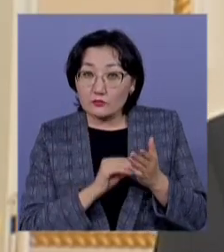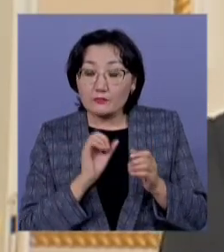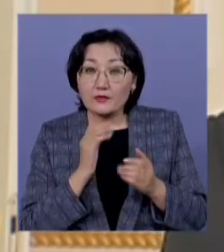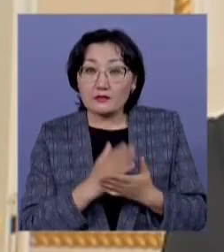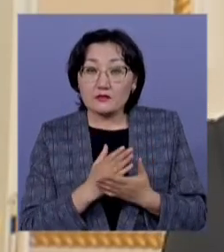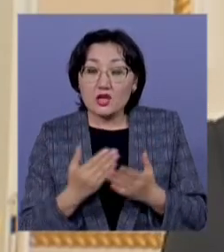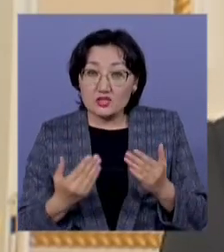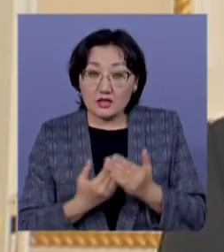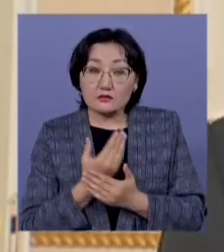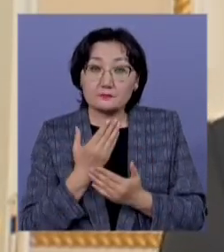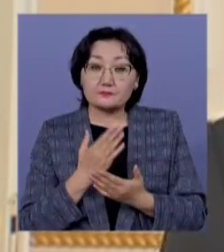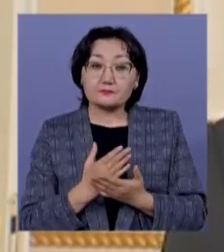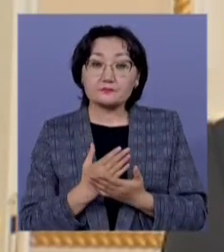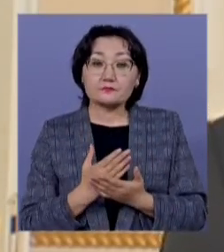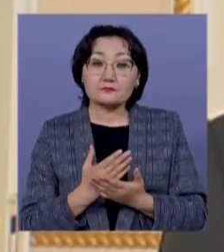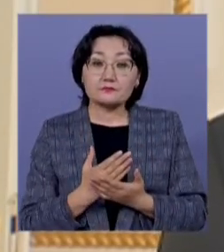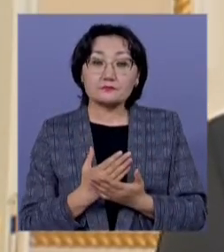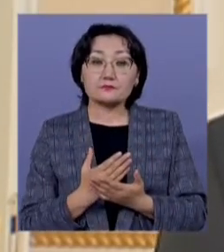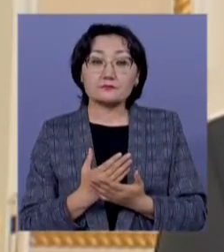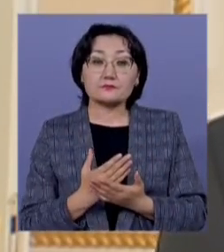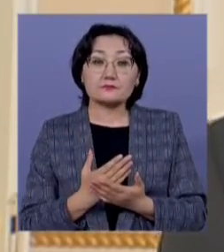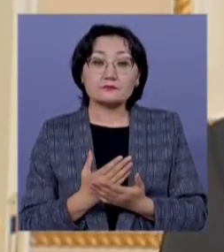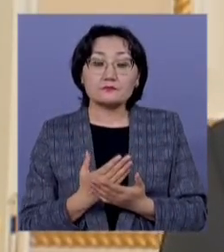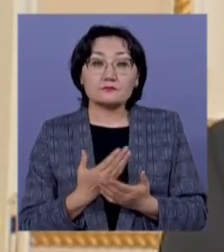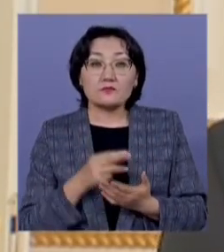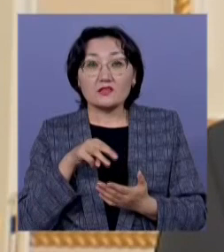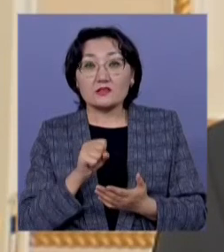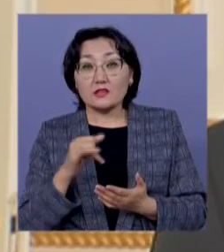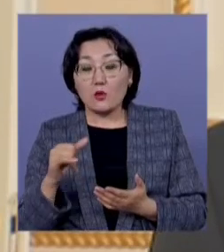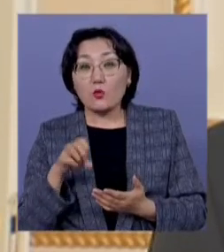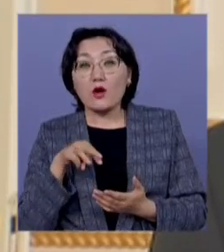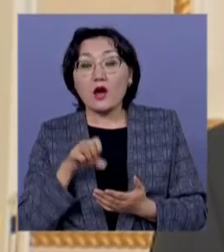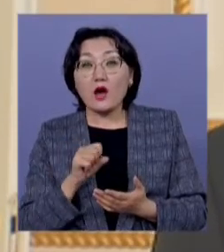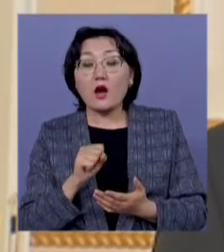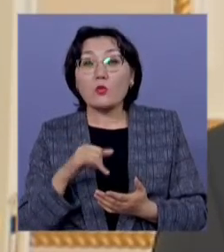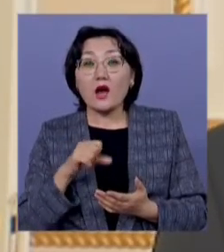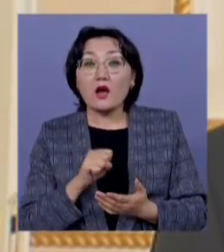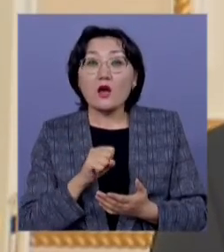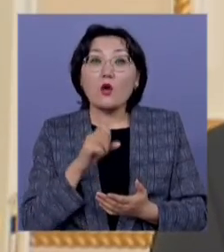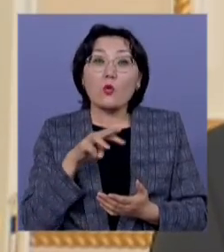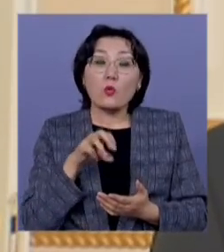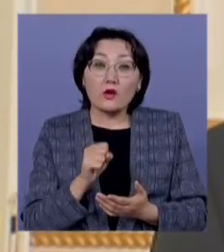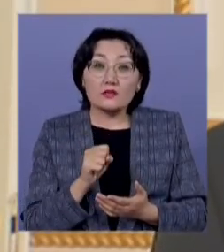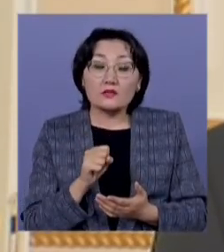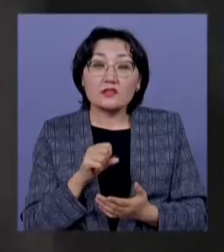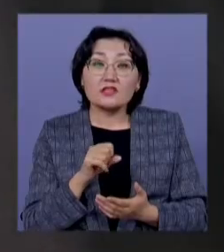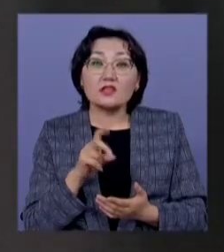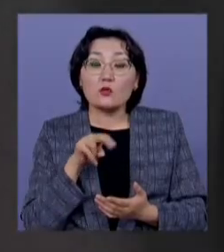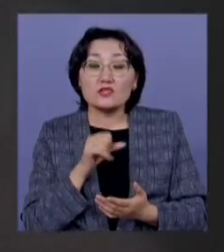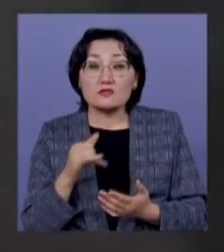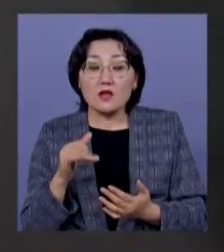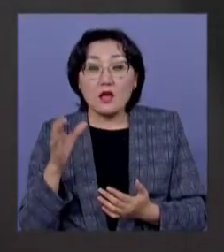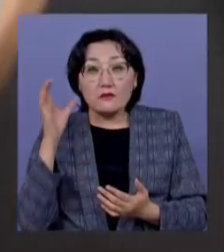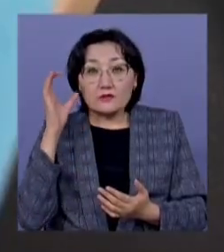осы. Ана үйренбеген сөздерді айтып өтсеңіз. Тау, ауа, сауап дегендегі ой. Ой, ол дауыссыз дыбыс.